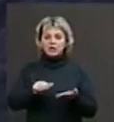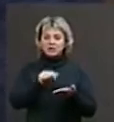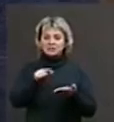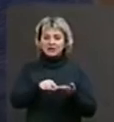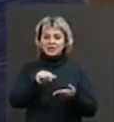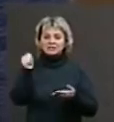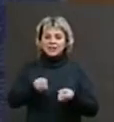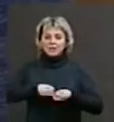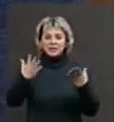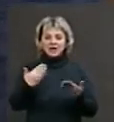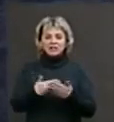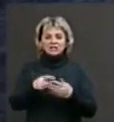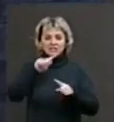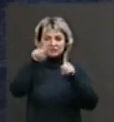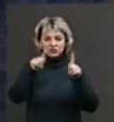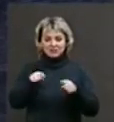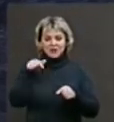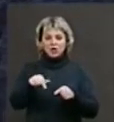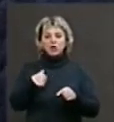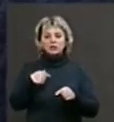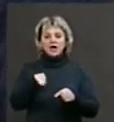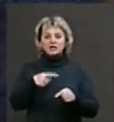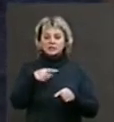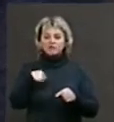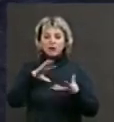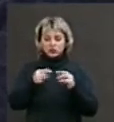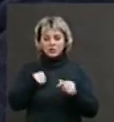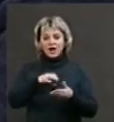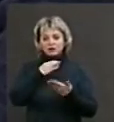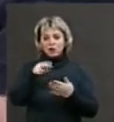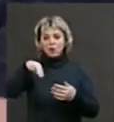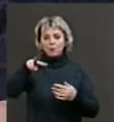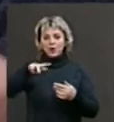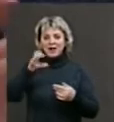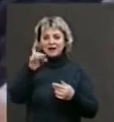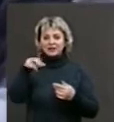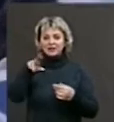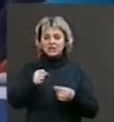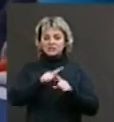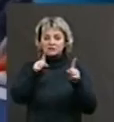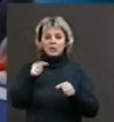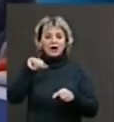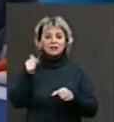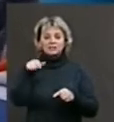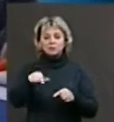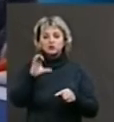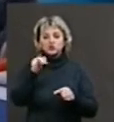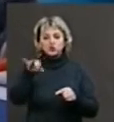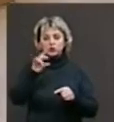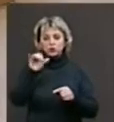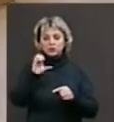Какая самая яркая, допустим, звезда? Ну, вообще я ответила то, что полярная звезда. звезда, оказывается, то, что самая яркая звезда –